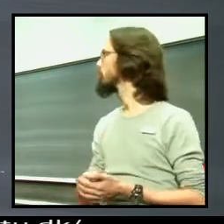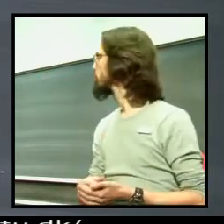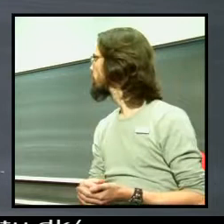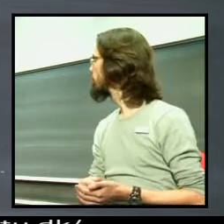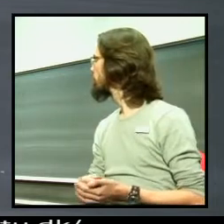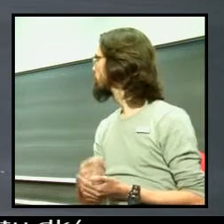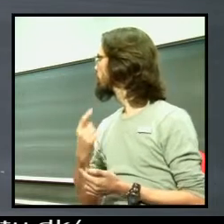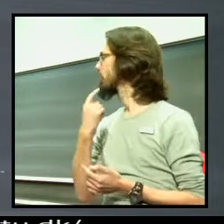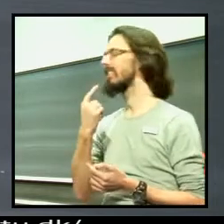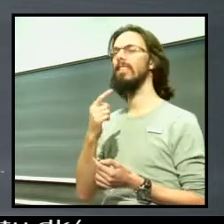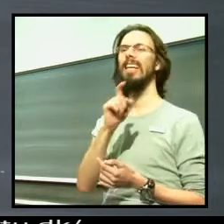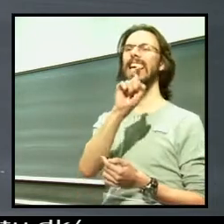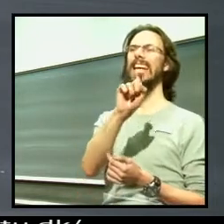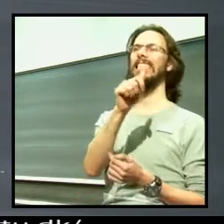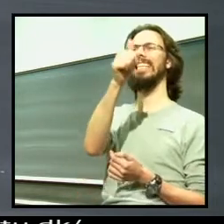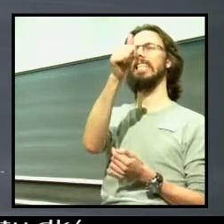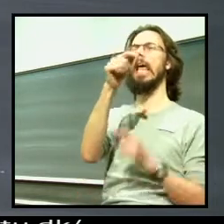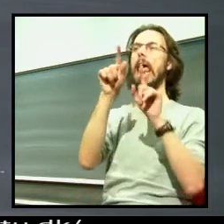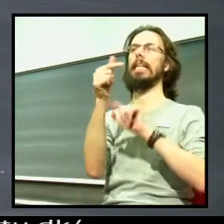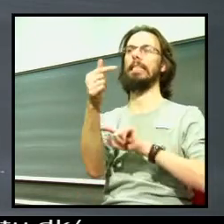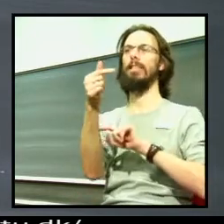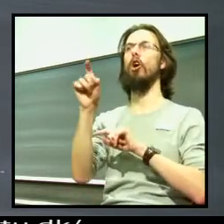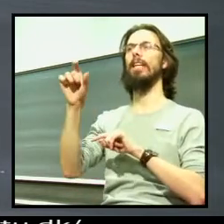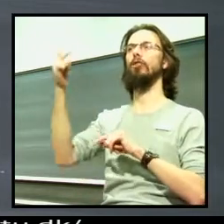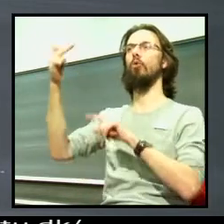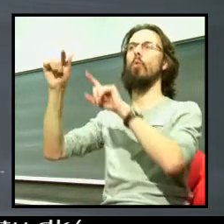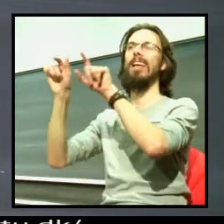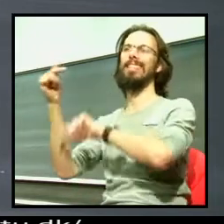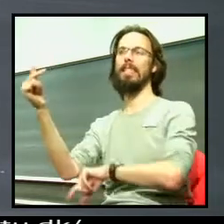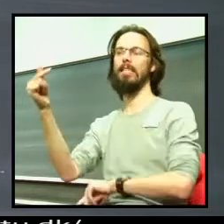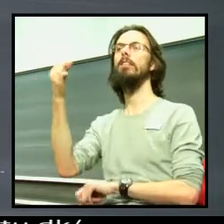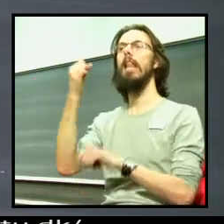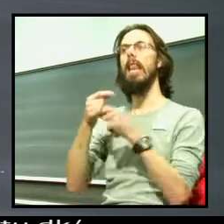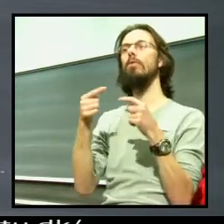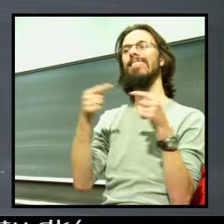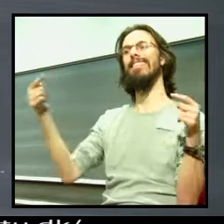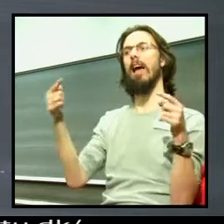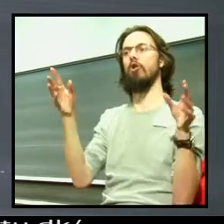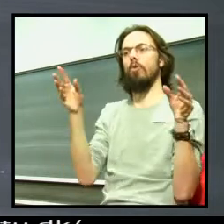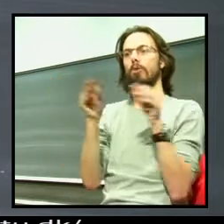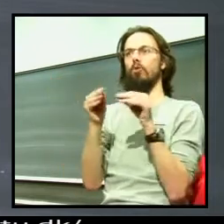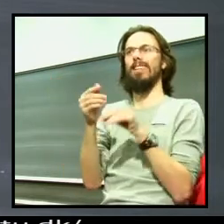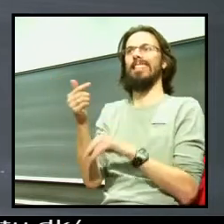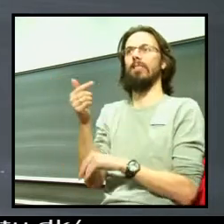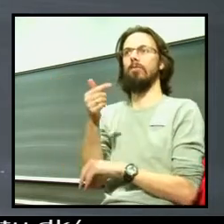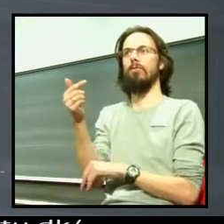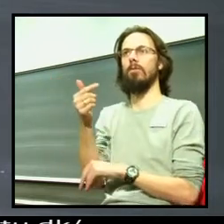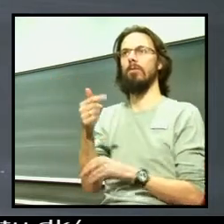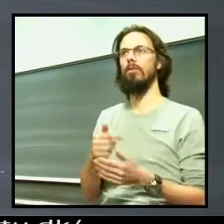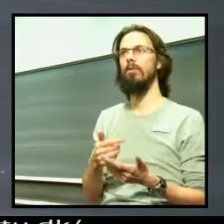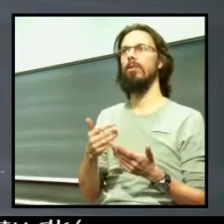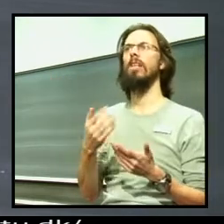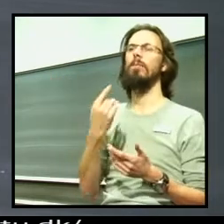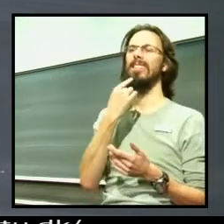jeg tager en x2 af t. Så skal jeg lave en linear kombination af de to. Den kunne vi jo kalde alfa gange